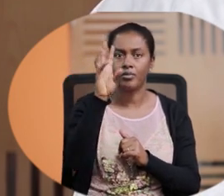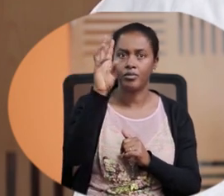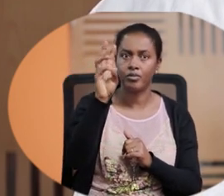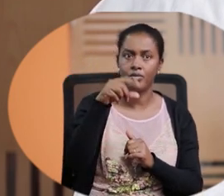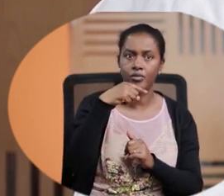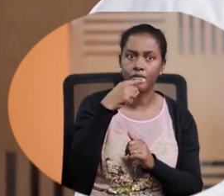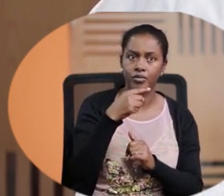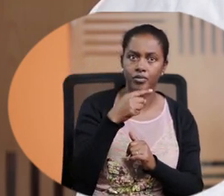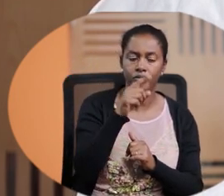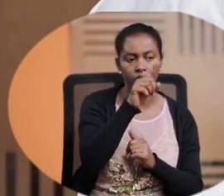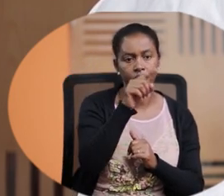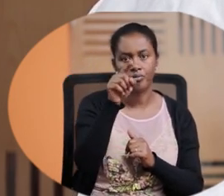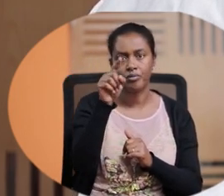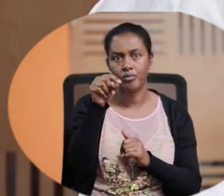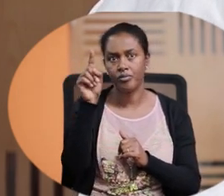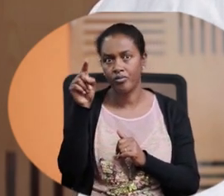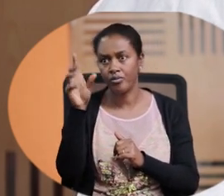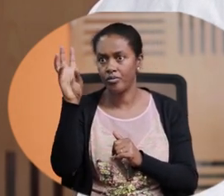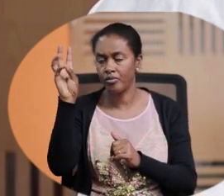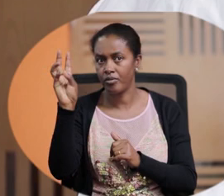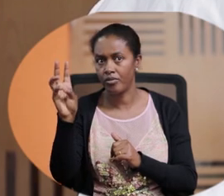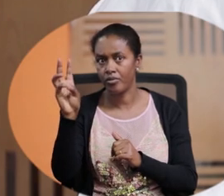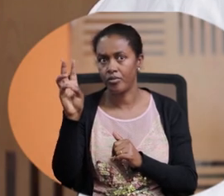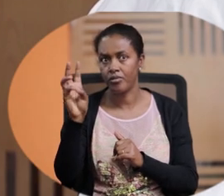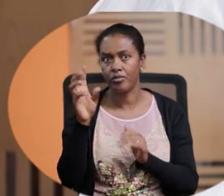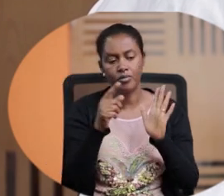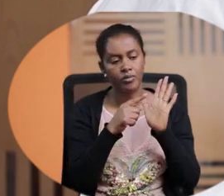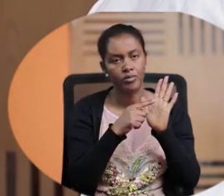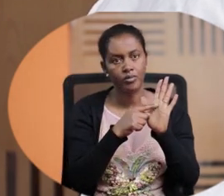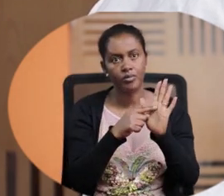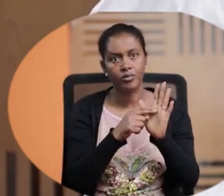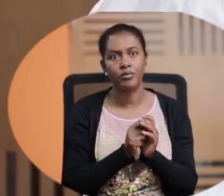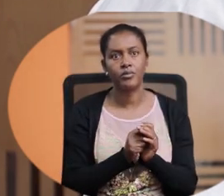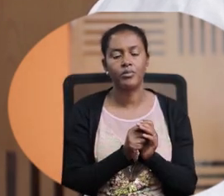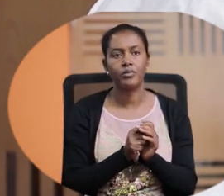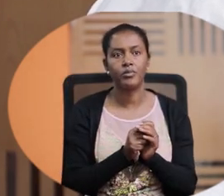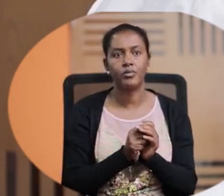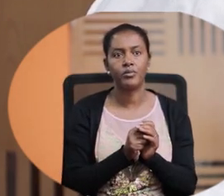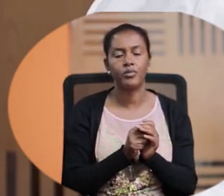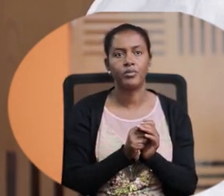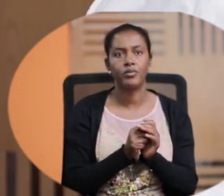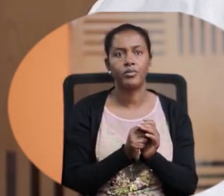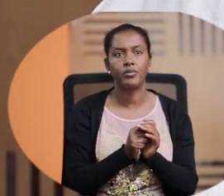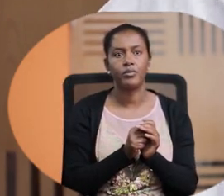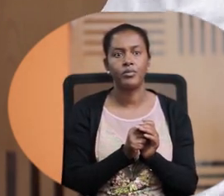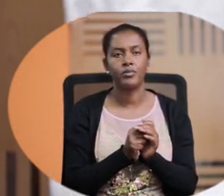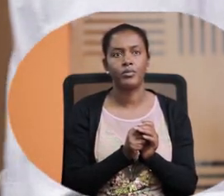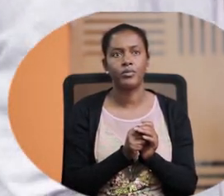immoo mallattoo taalii gargaaramnee lakkaa'u keessatti tokko lama sadii afur asitti tokko yoo daballe inni kun